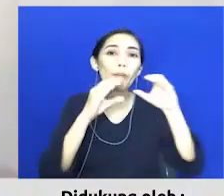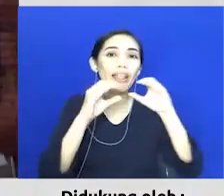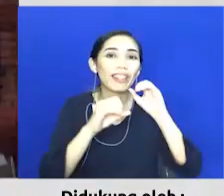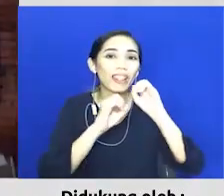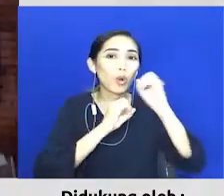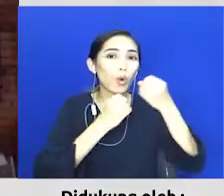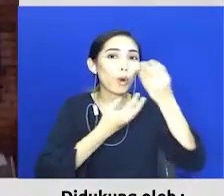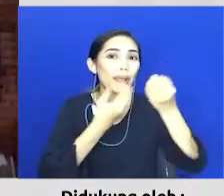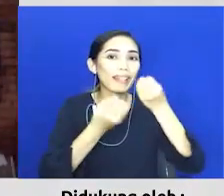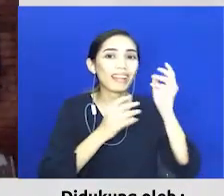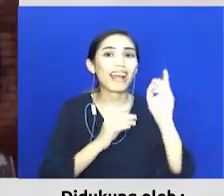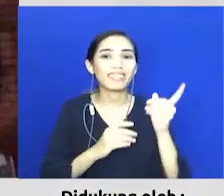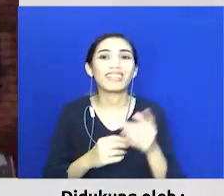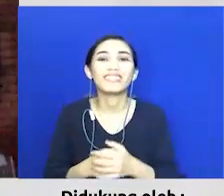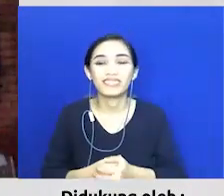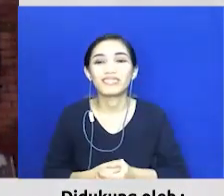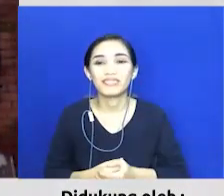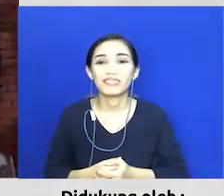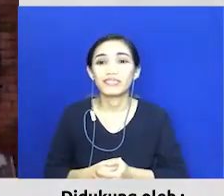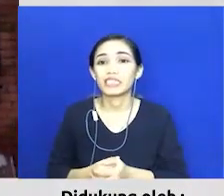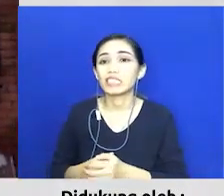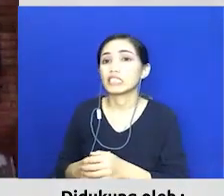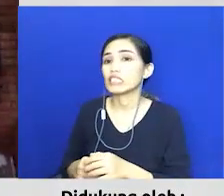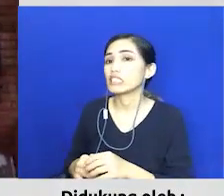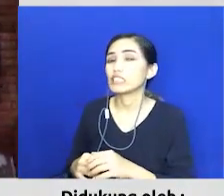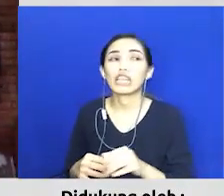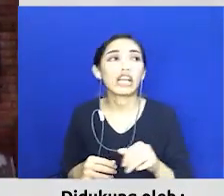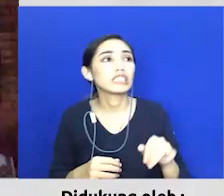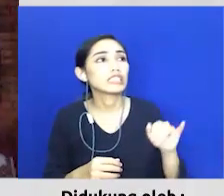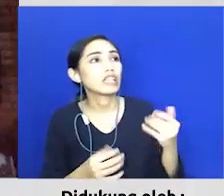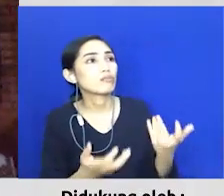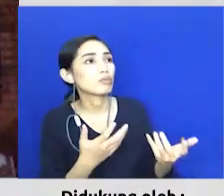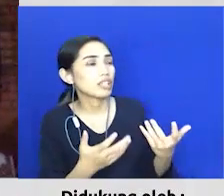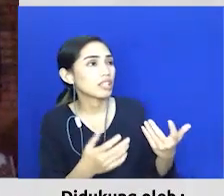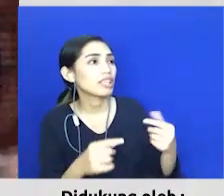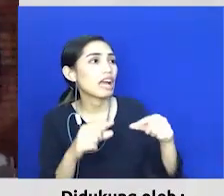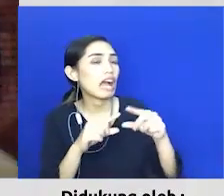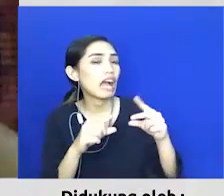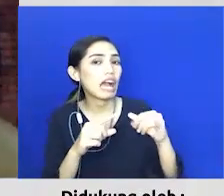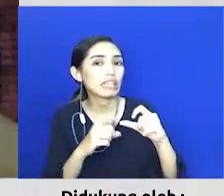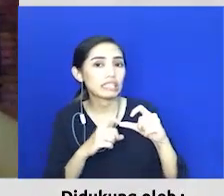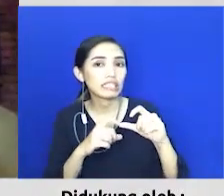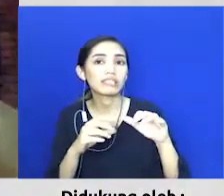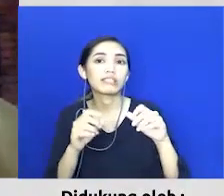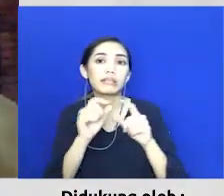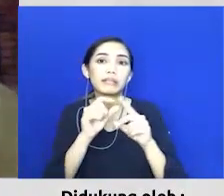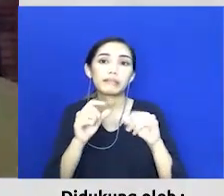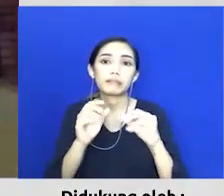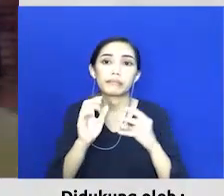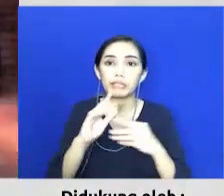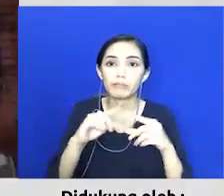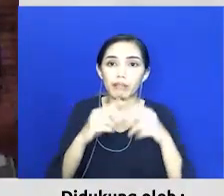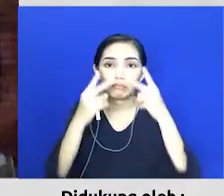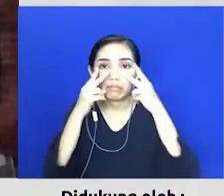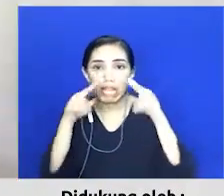Terima kasih. Ya, Pak. Jadi kalau mungkin Aris sama Prima bisa dalam pengamatannya gitu